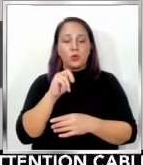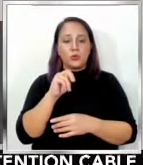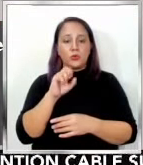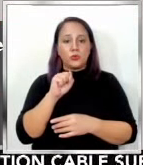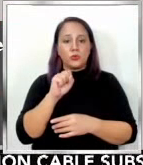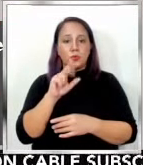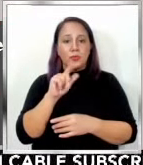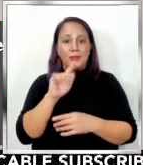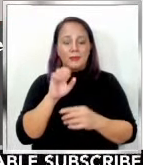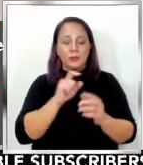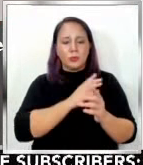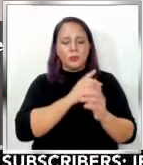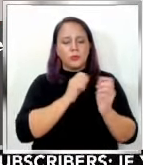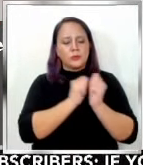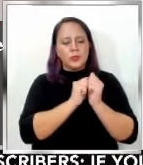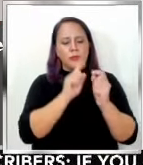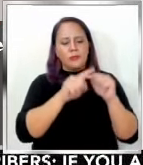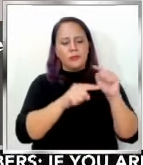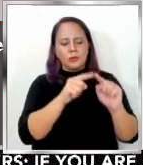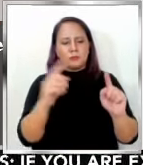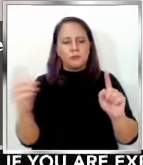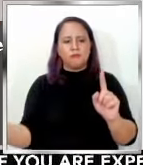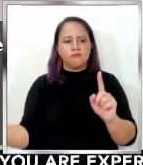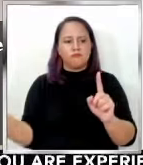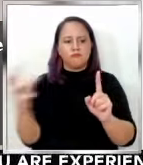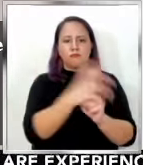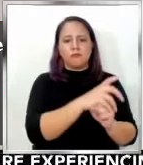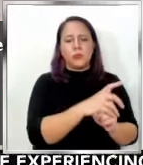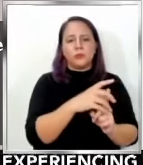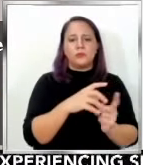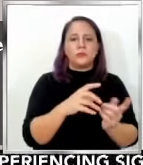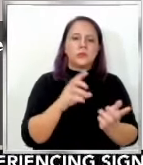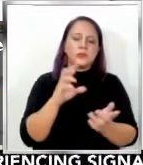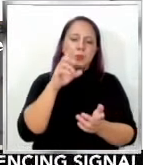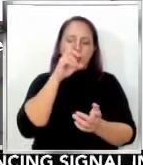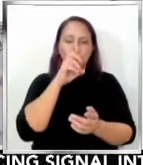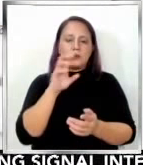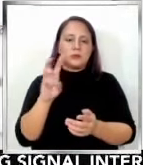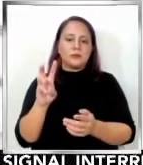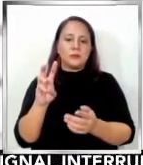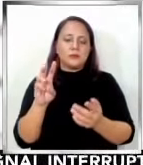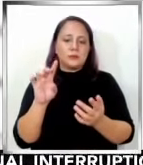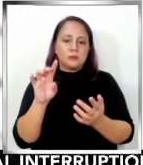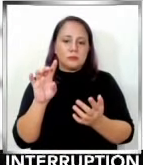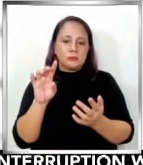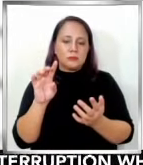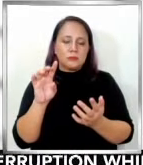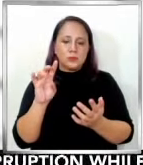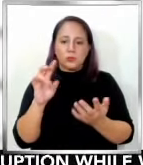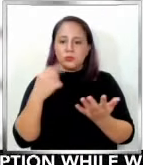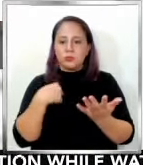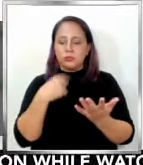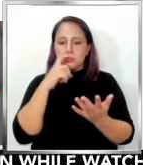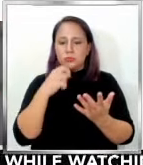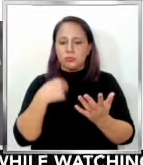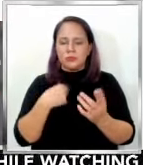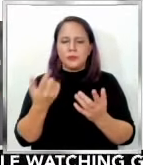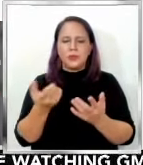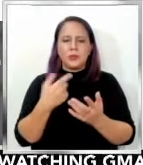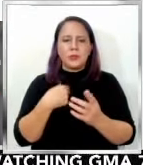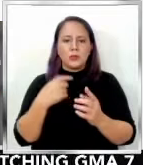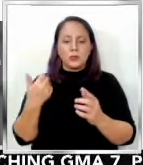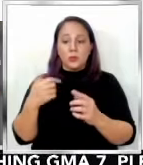ng atakihin ng 26 na taong gulang na suspect na si Jermaine Foster. Hinahabol daw noon ng mga pulis si Foster